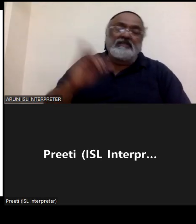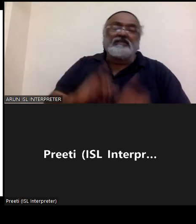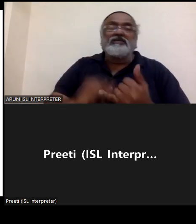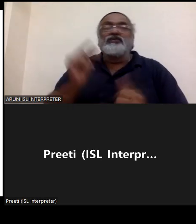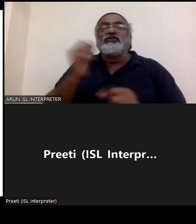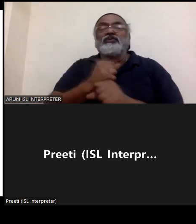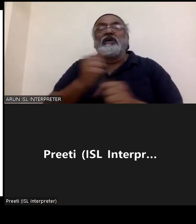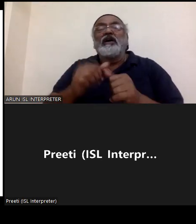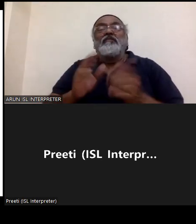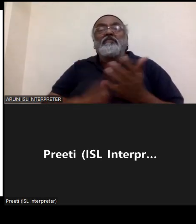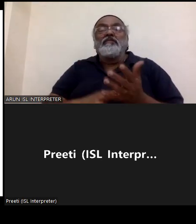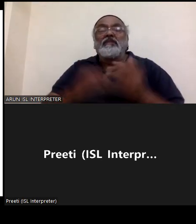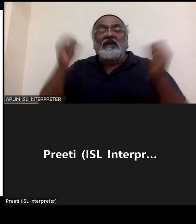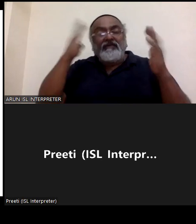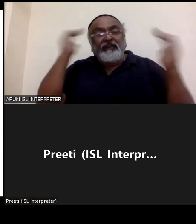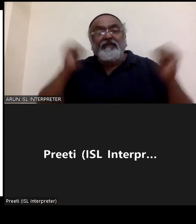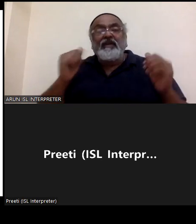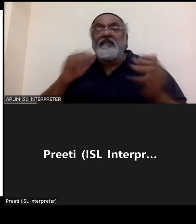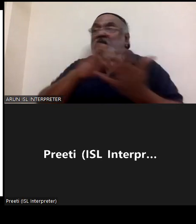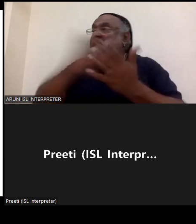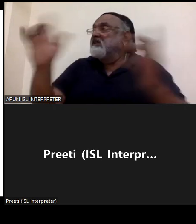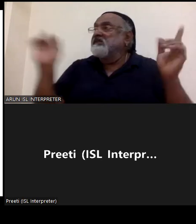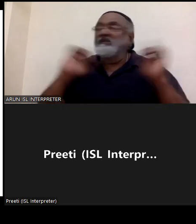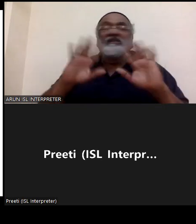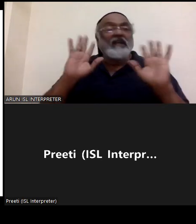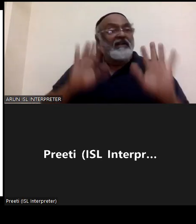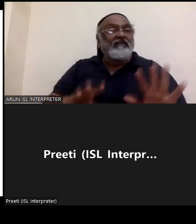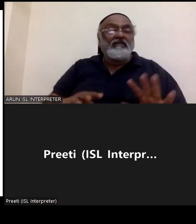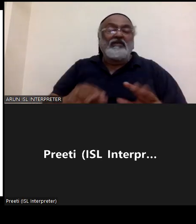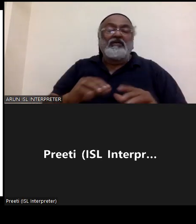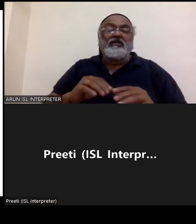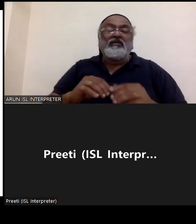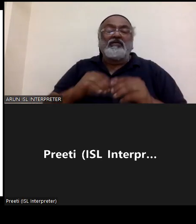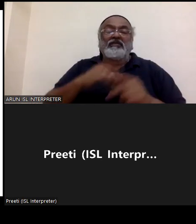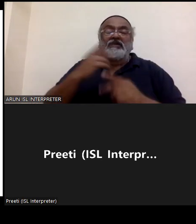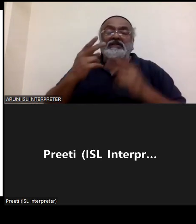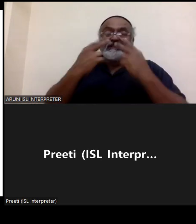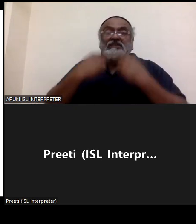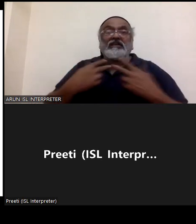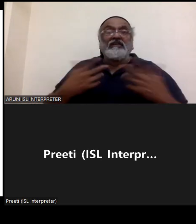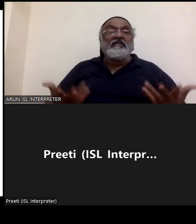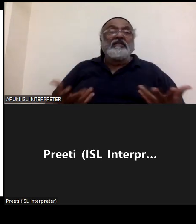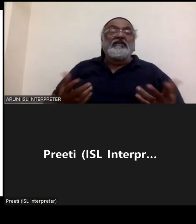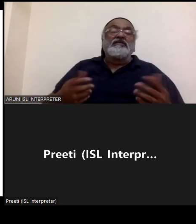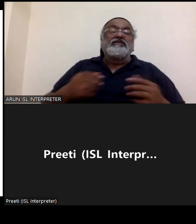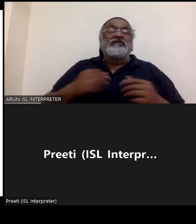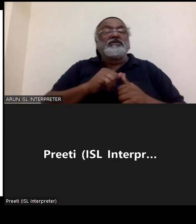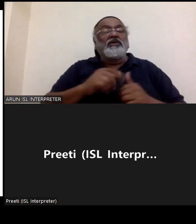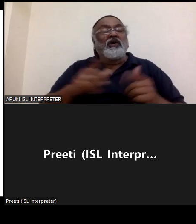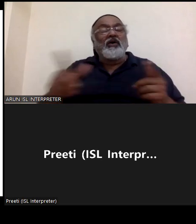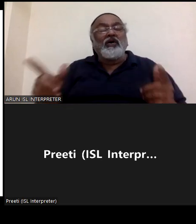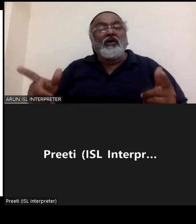वातावरण होना चाहिए फैक्ट्री का, जहां पे जो विकलांग लोग हैं वहां पे भी अलग अलग तरह के काम कर पाए, ये कर